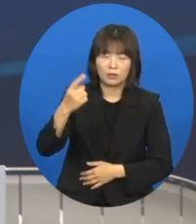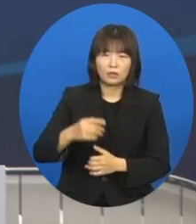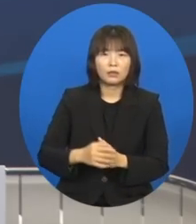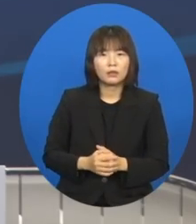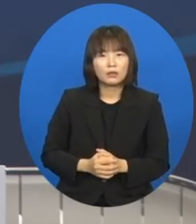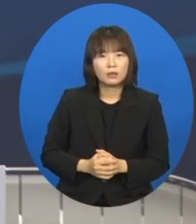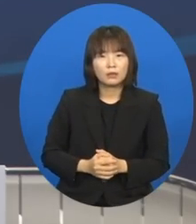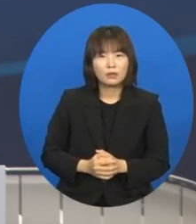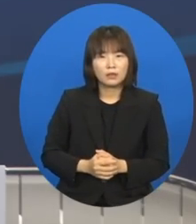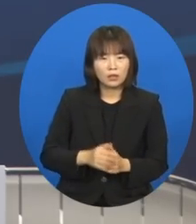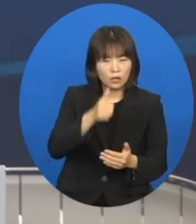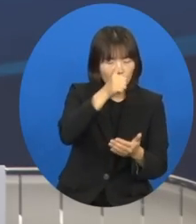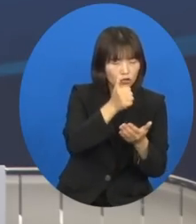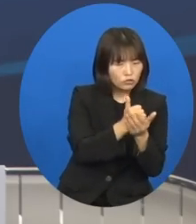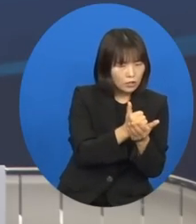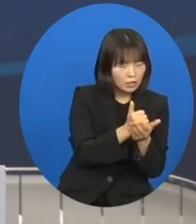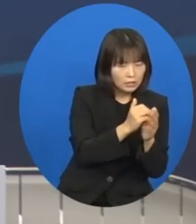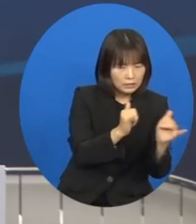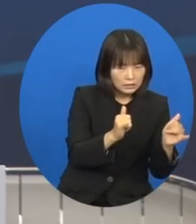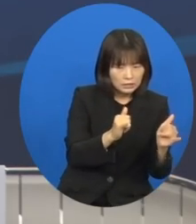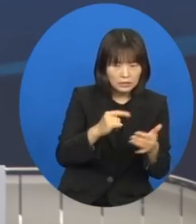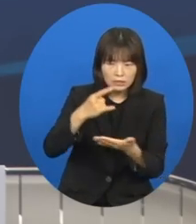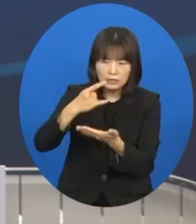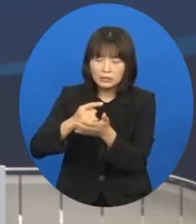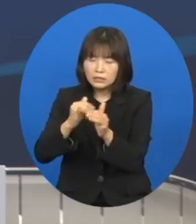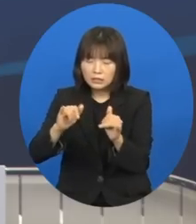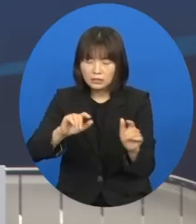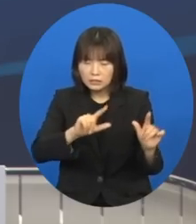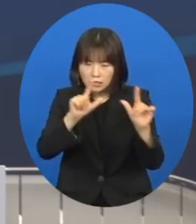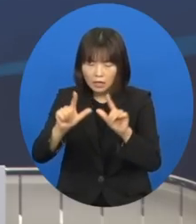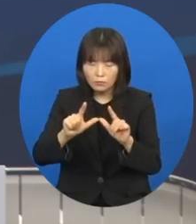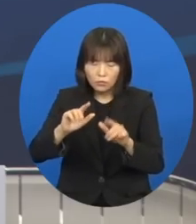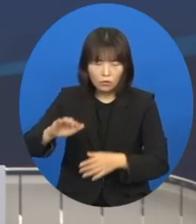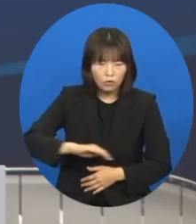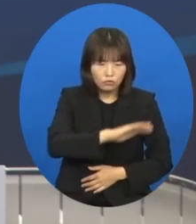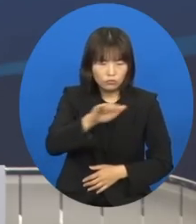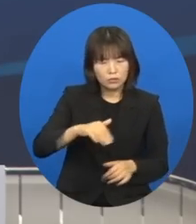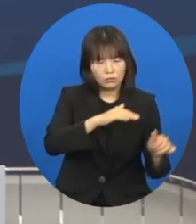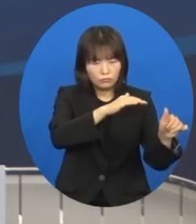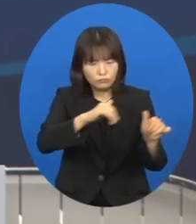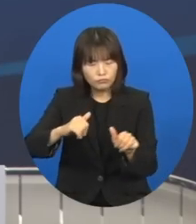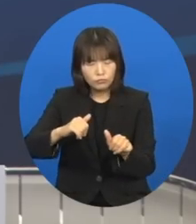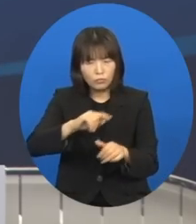어떻게 죄인에서 의인의 삶으로 하나님 우리를 부를 수 있을 수 있지?